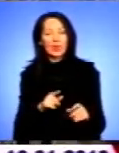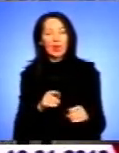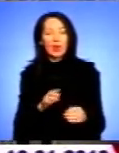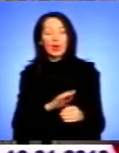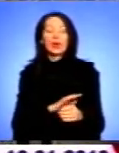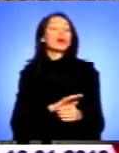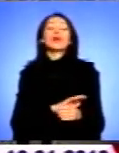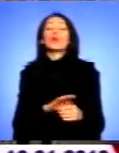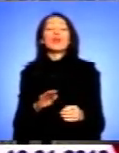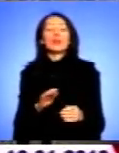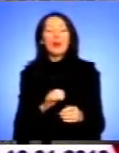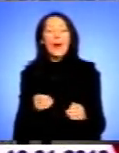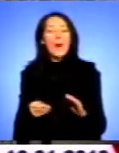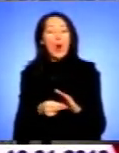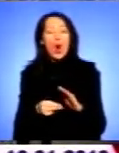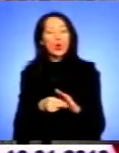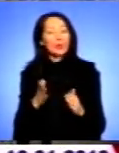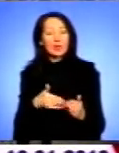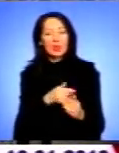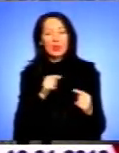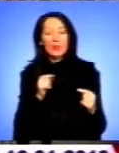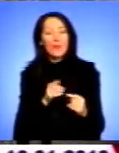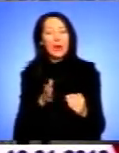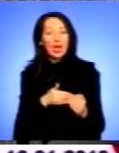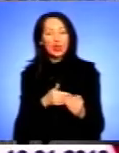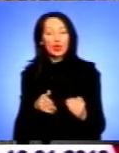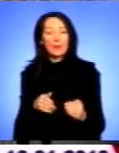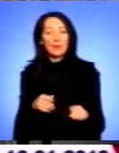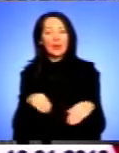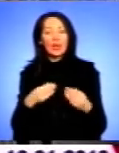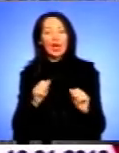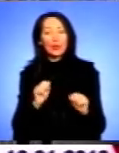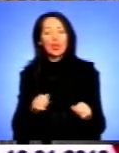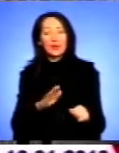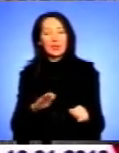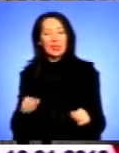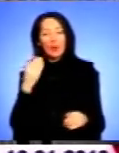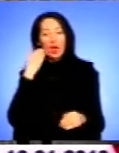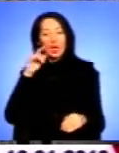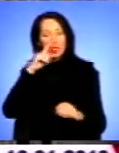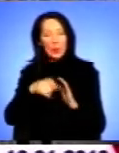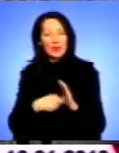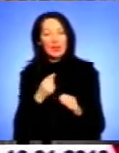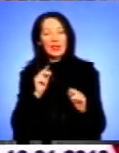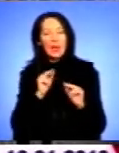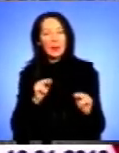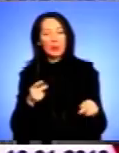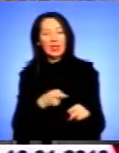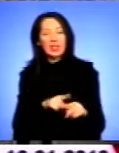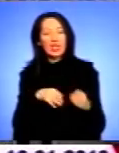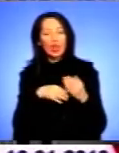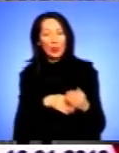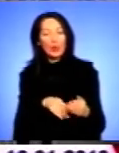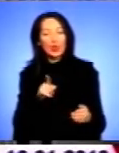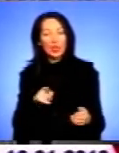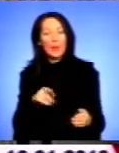у вищих навчальних закладах. Воно дає можливість дітям краще пізнати ті предмети, які допоможуть їм потім при виборі